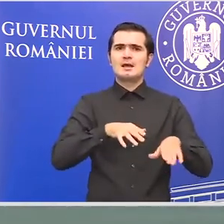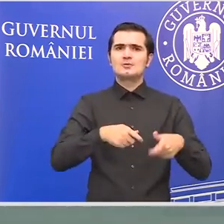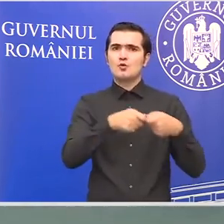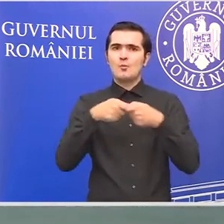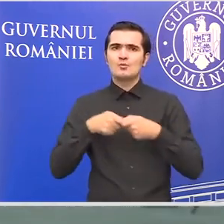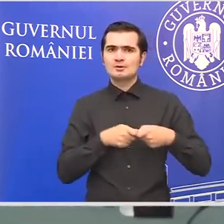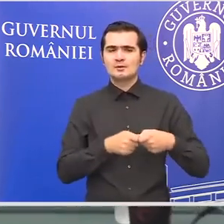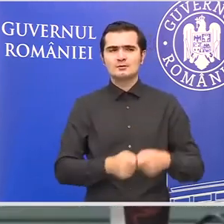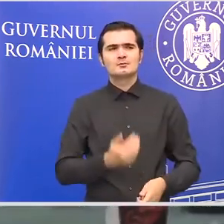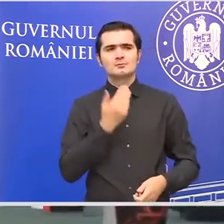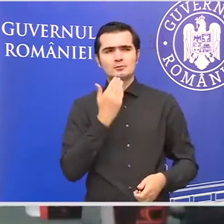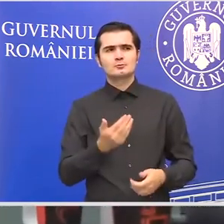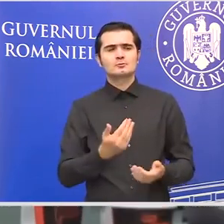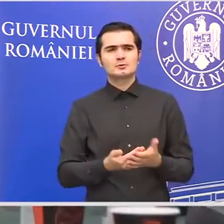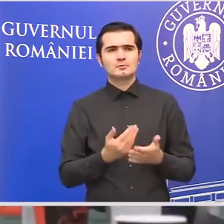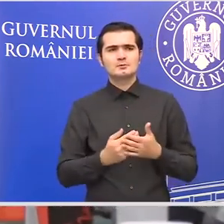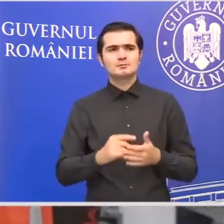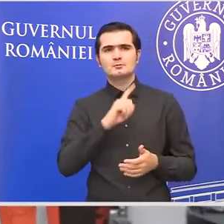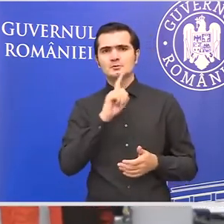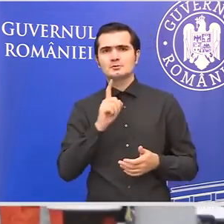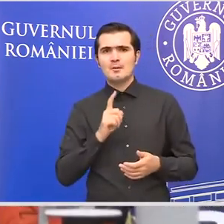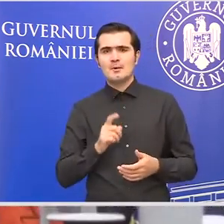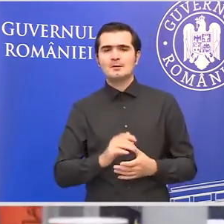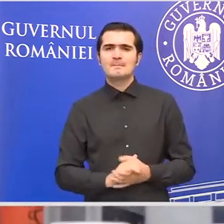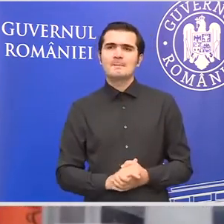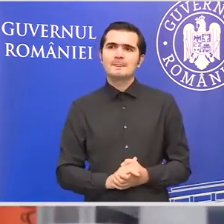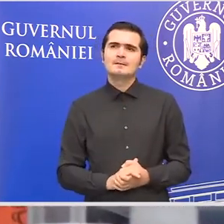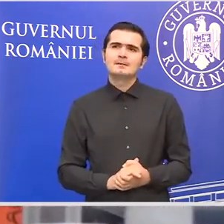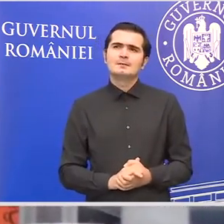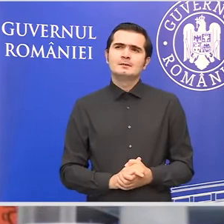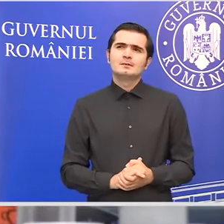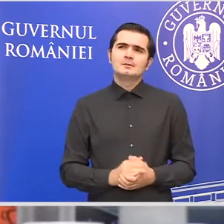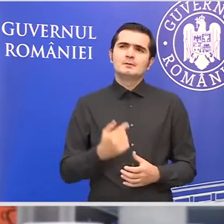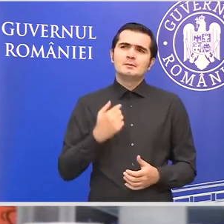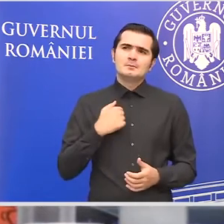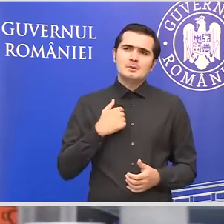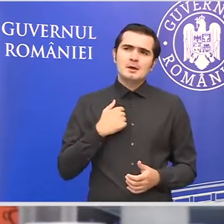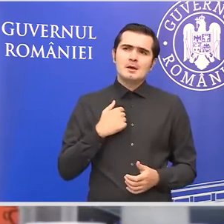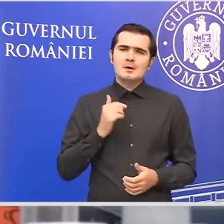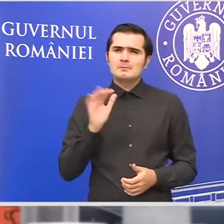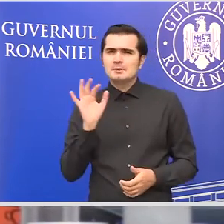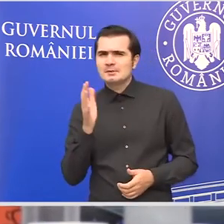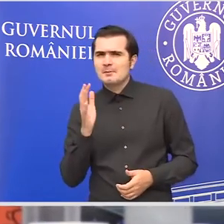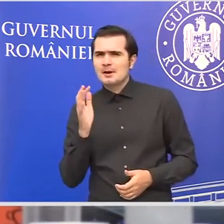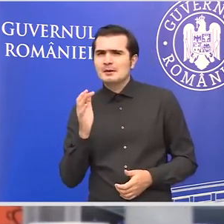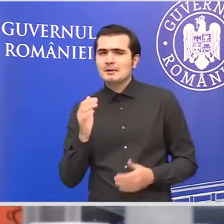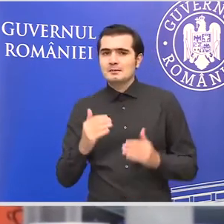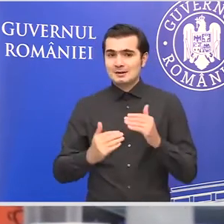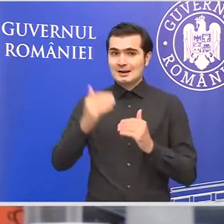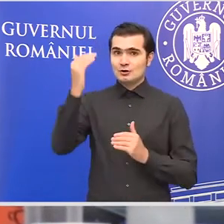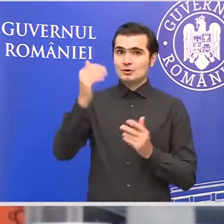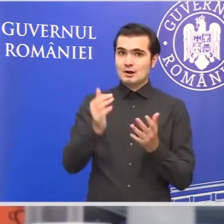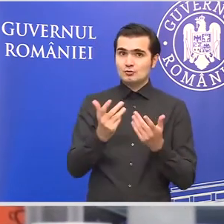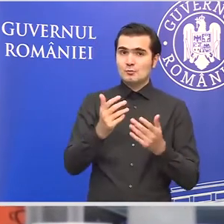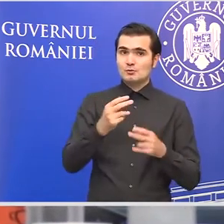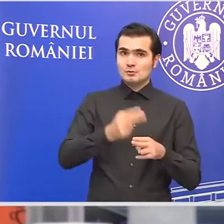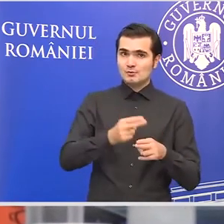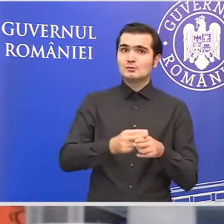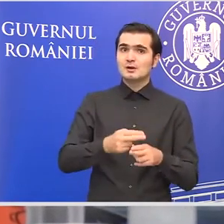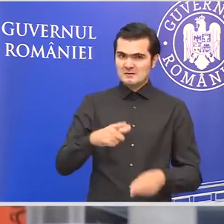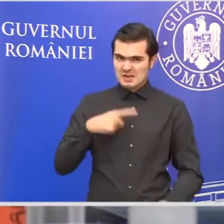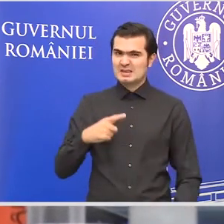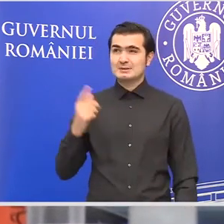Da, mulțumesc foarte mult pentru întrebare. Mi se pare îngrijorătoare creșterea numărului de cazuri,